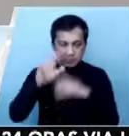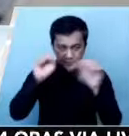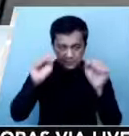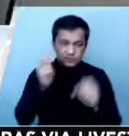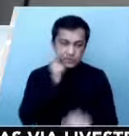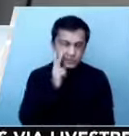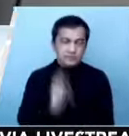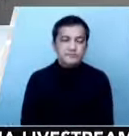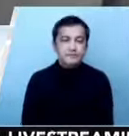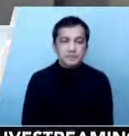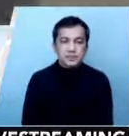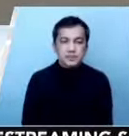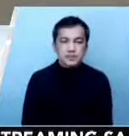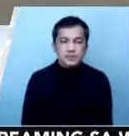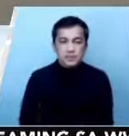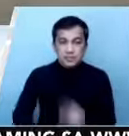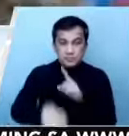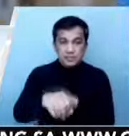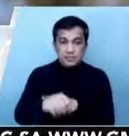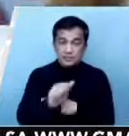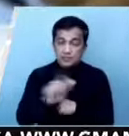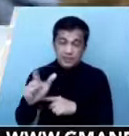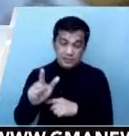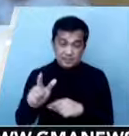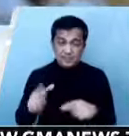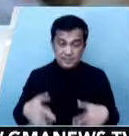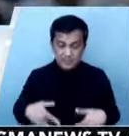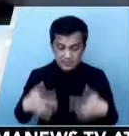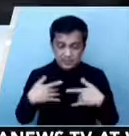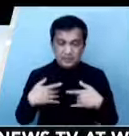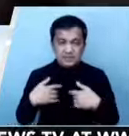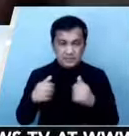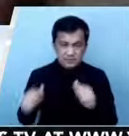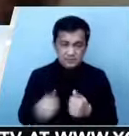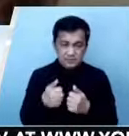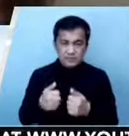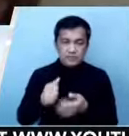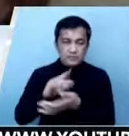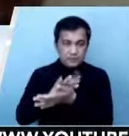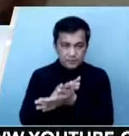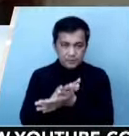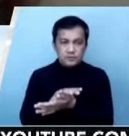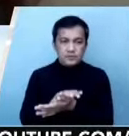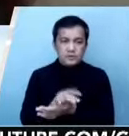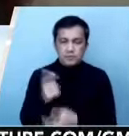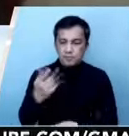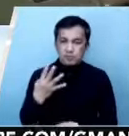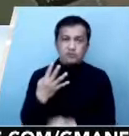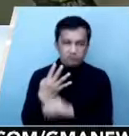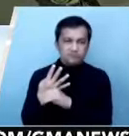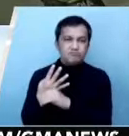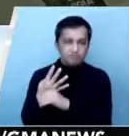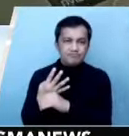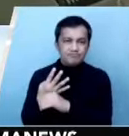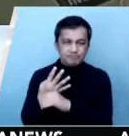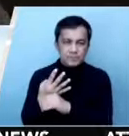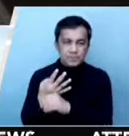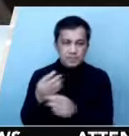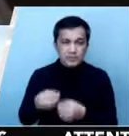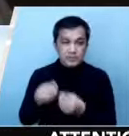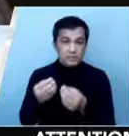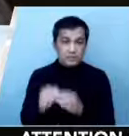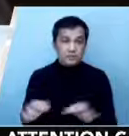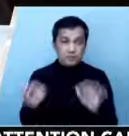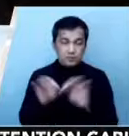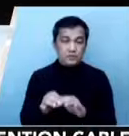Sa panahong lahat ng antas ng buhay, sinubok ng dagok ng pandemya, ang 24 oras binigyang halaga rin ang mga kwento